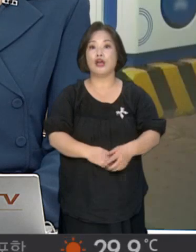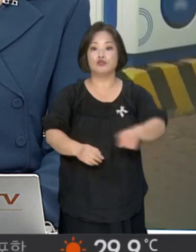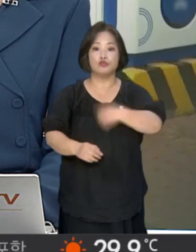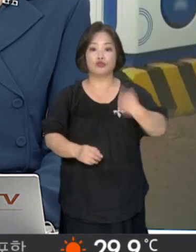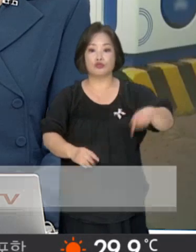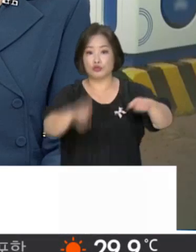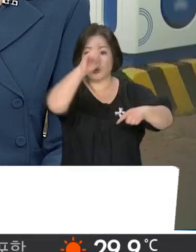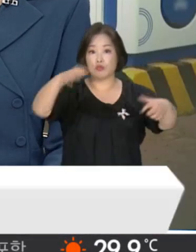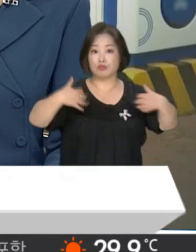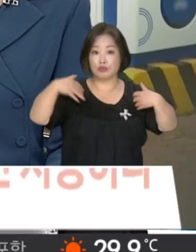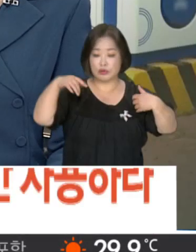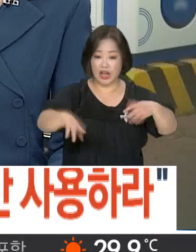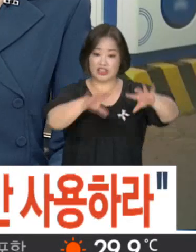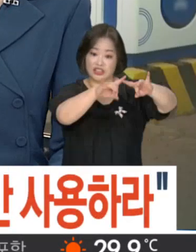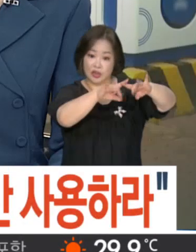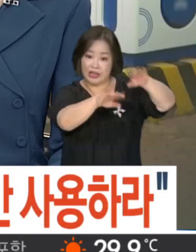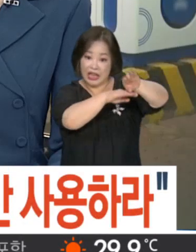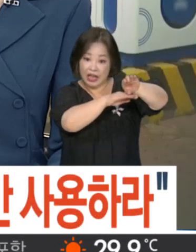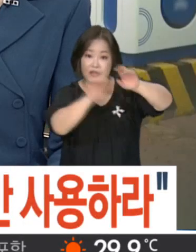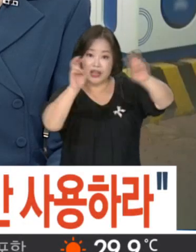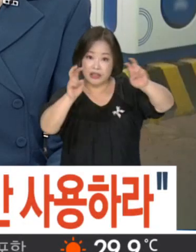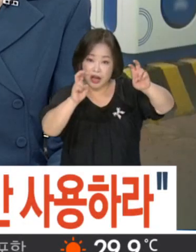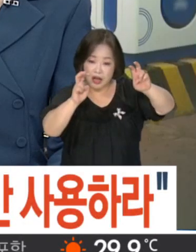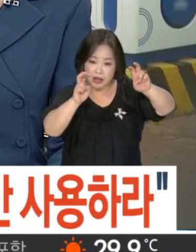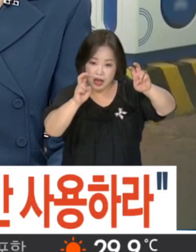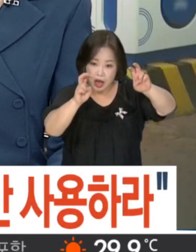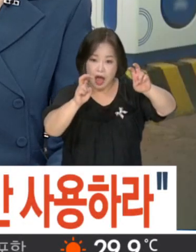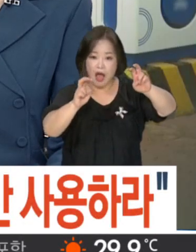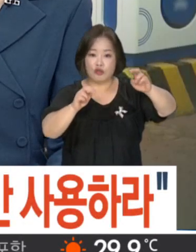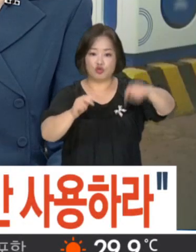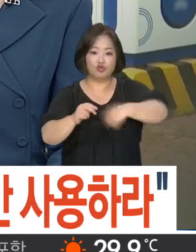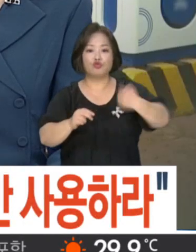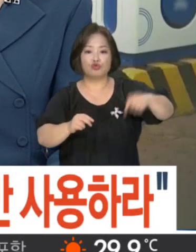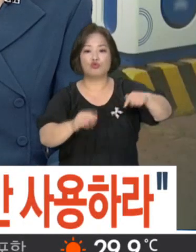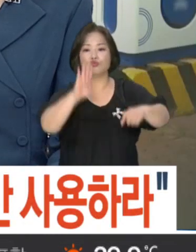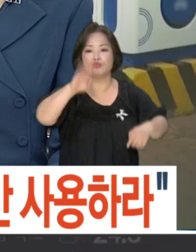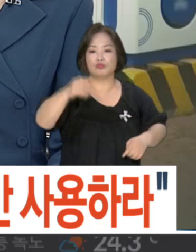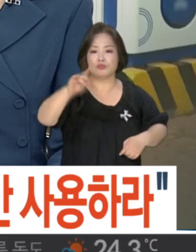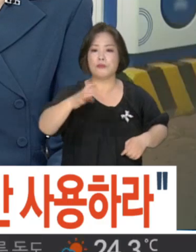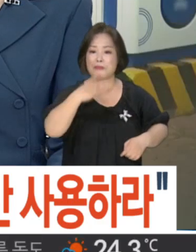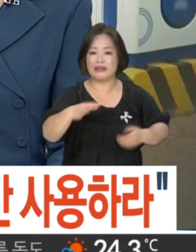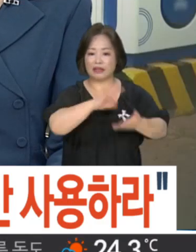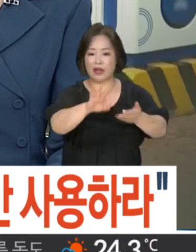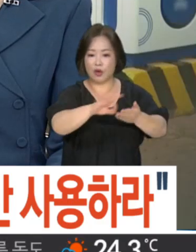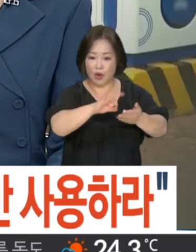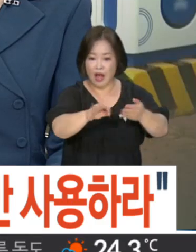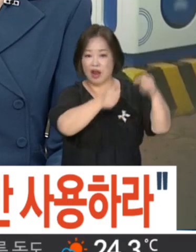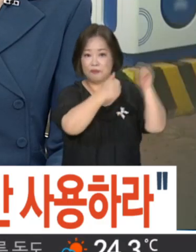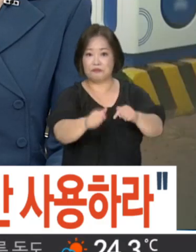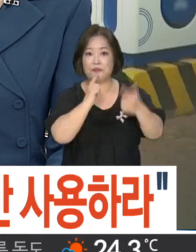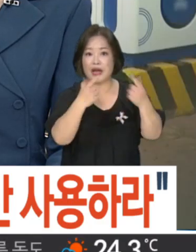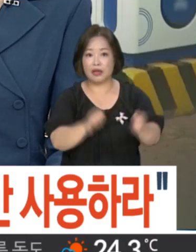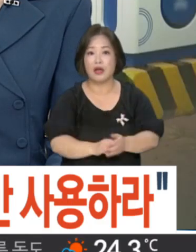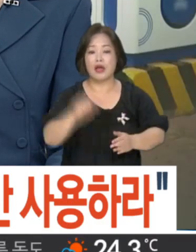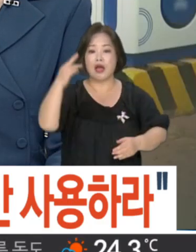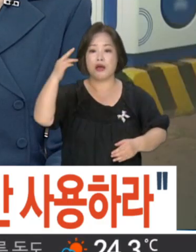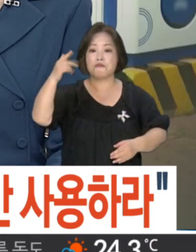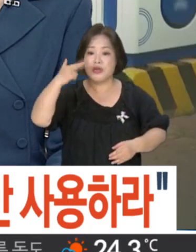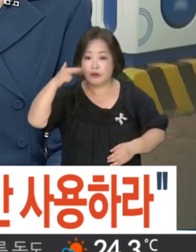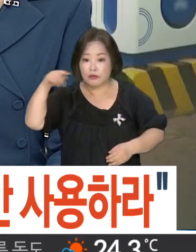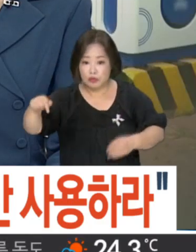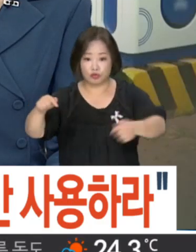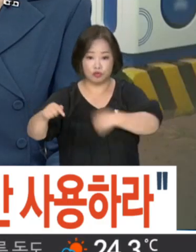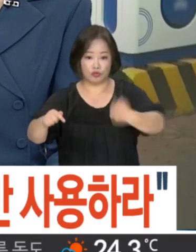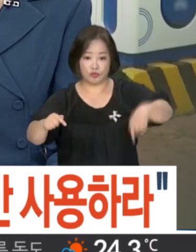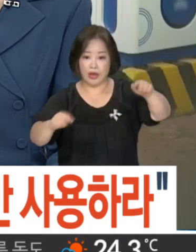중국 정부가 자국 전기차 업체들의 국산 부품만 쓰라고 지시했다는 보도가 나왔습니다 미국을 중심으로 중국을 첨단